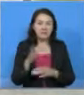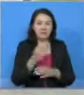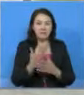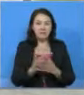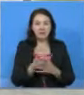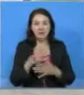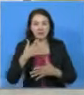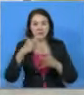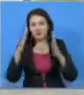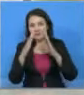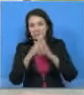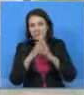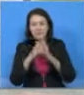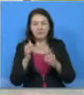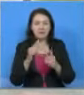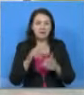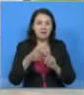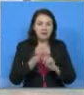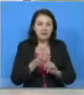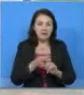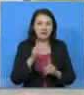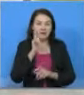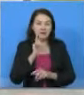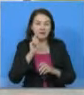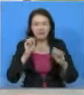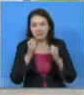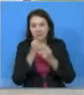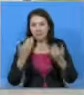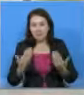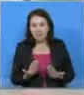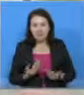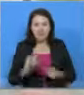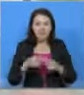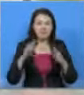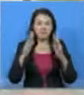коммуникаций в многоэтажном доме зависит, насколько комфортной будет зима для жителей данного дома.